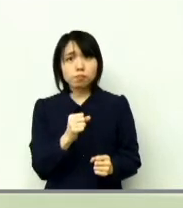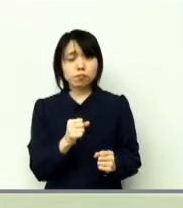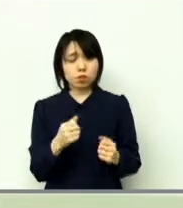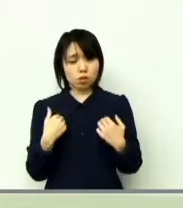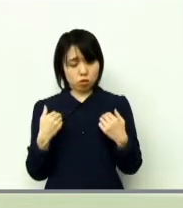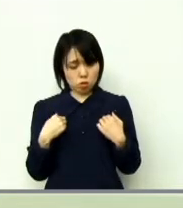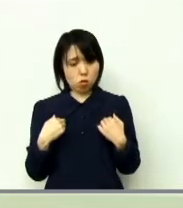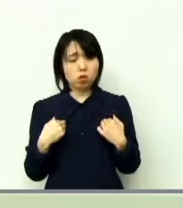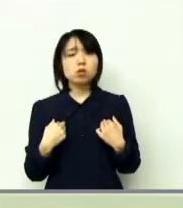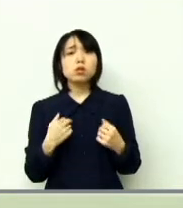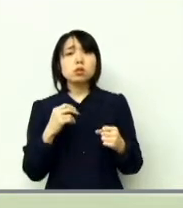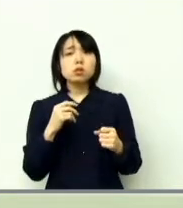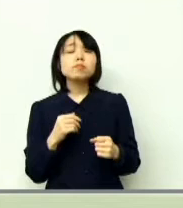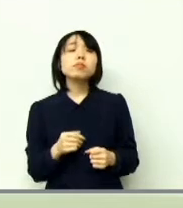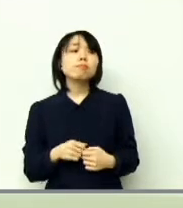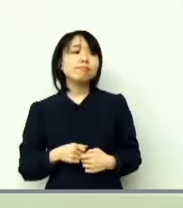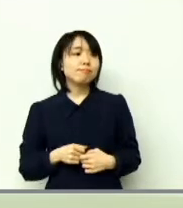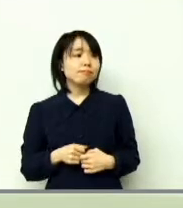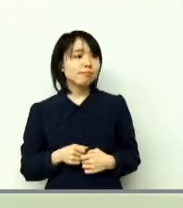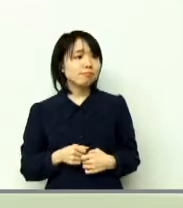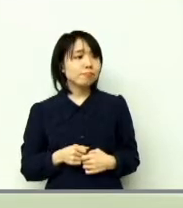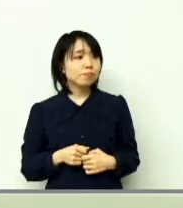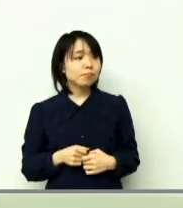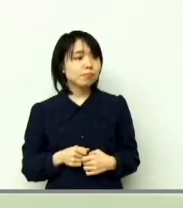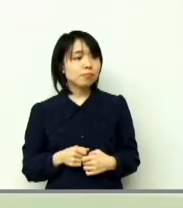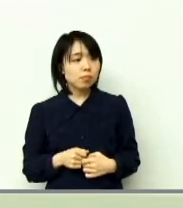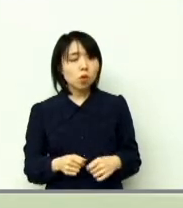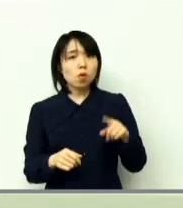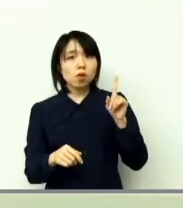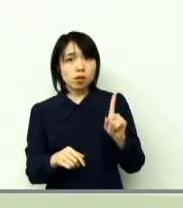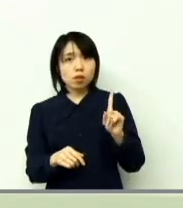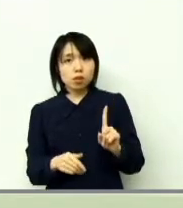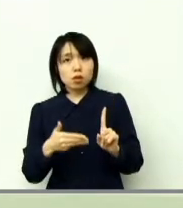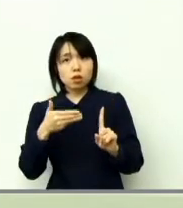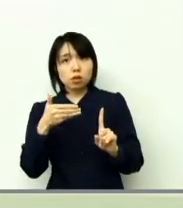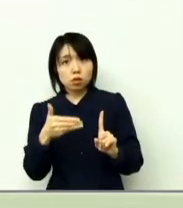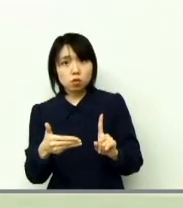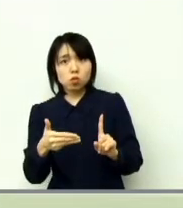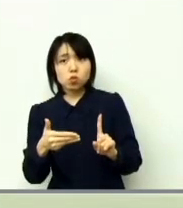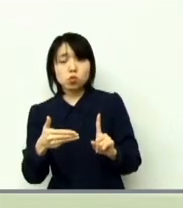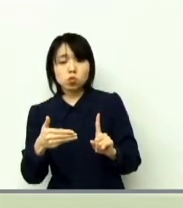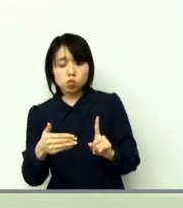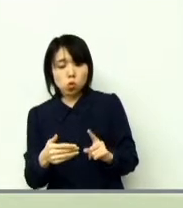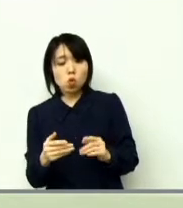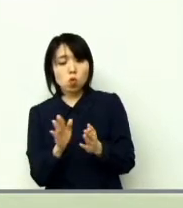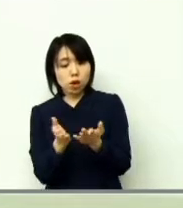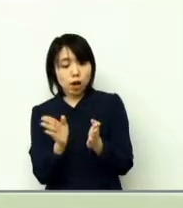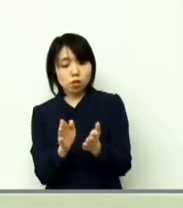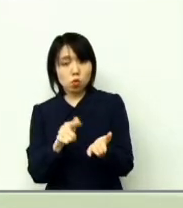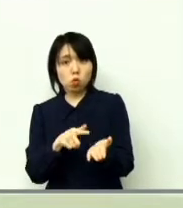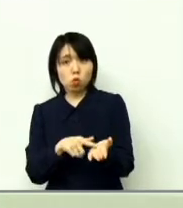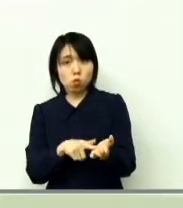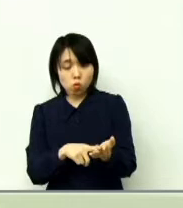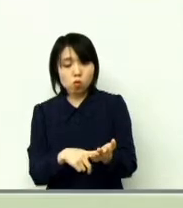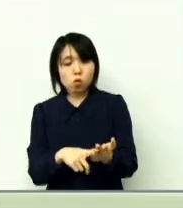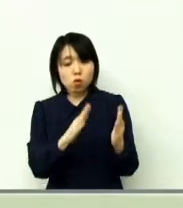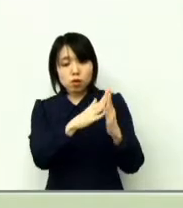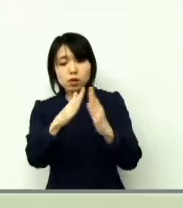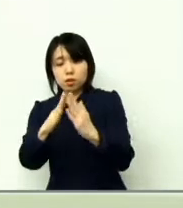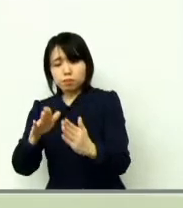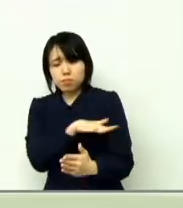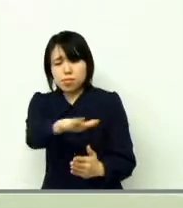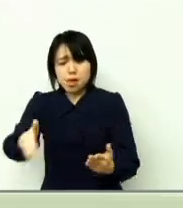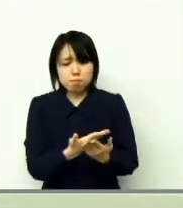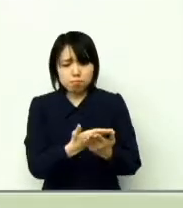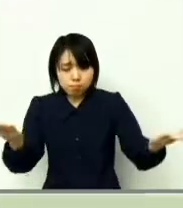から今回ですね、この119救急ガイドというものを配布を全国に配布をさせていただ